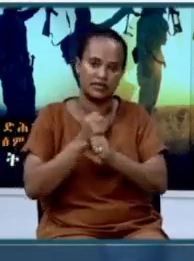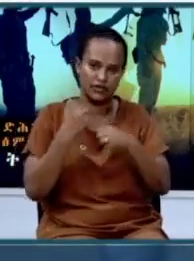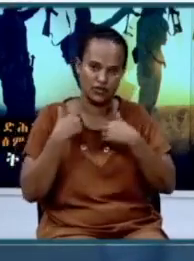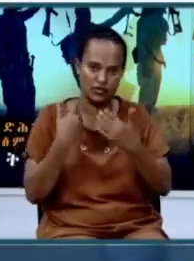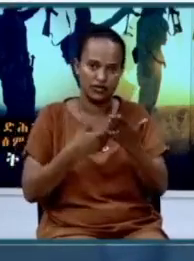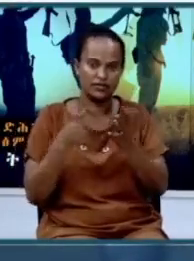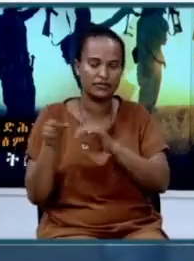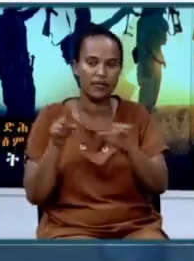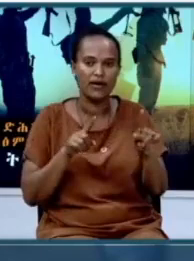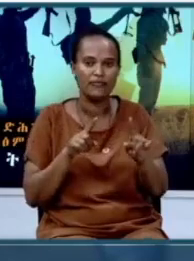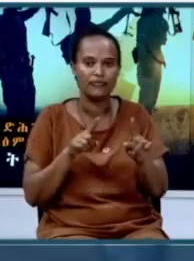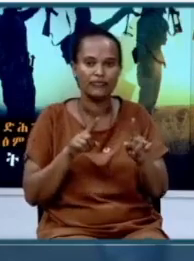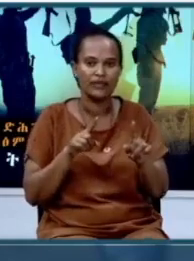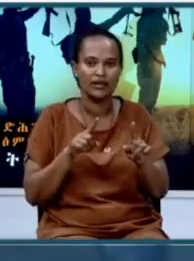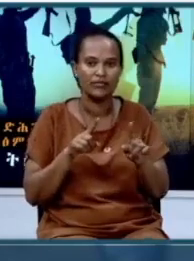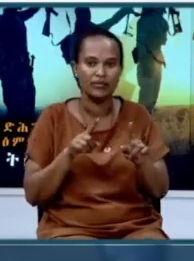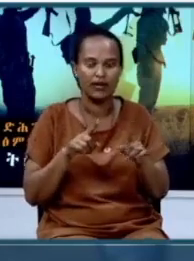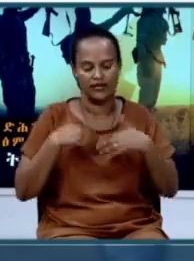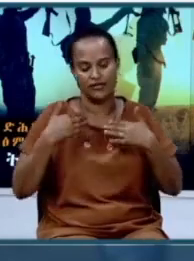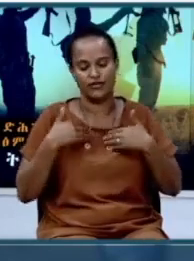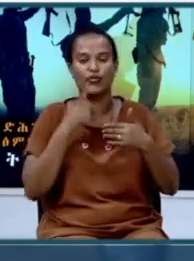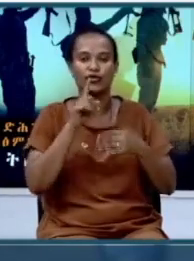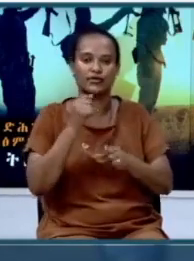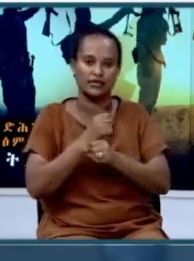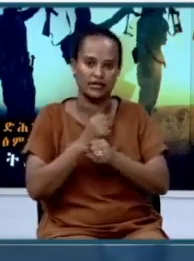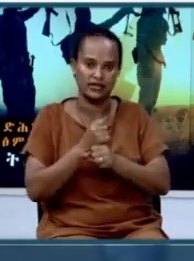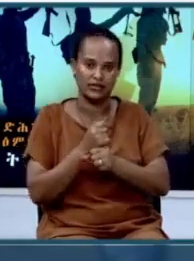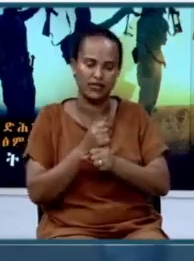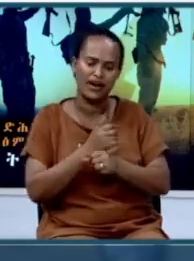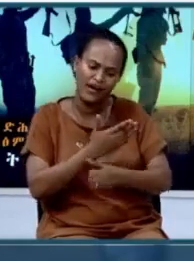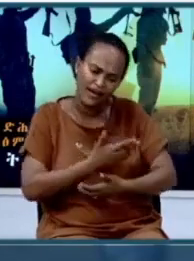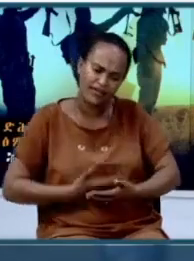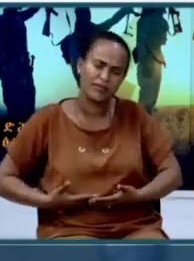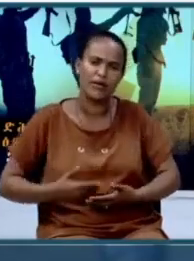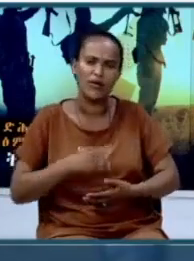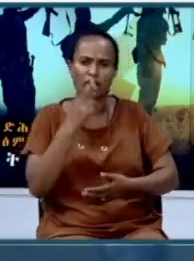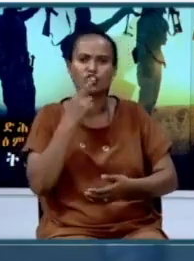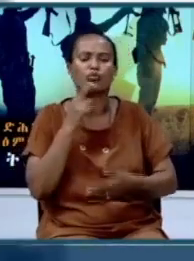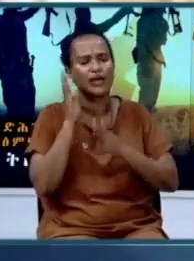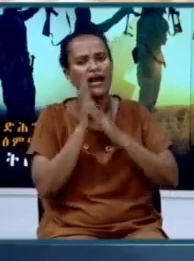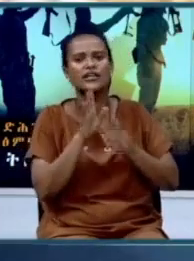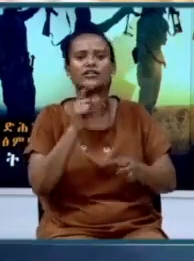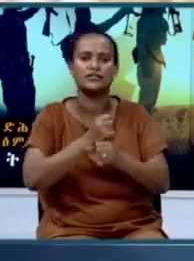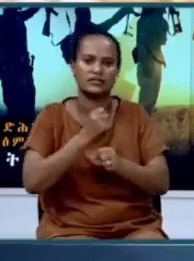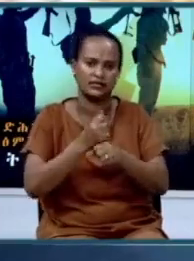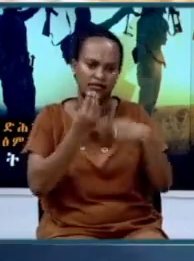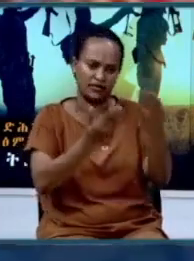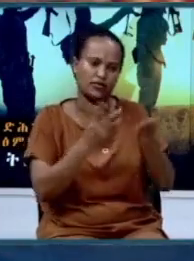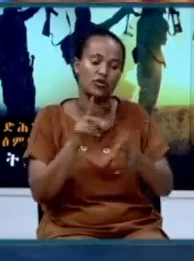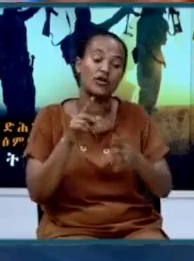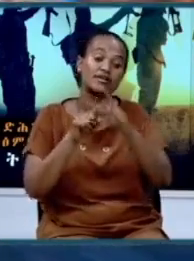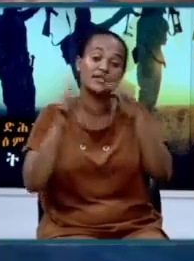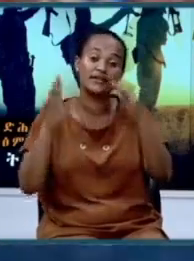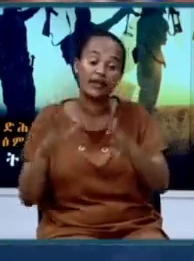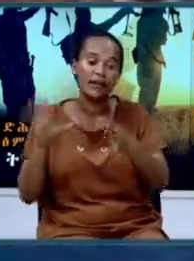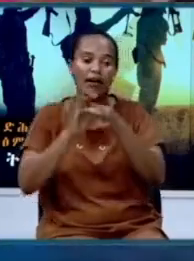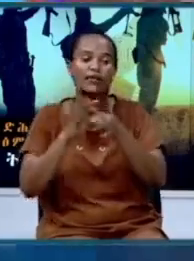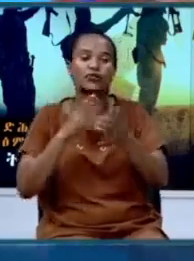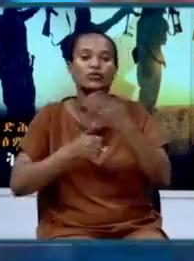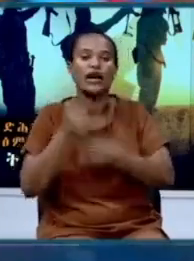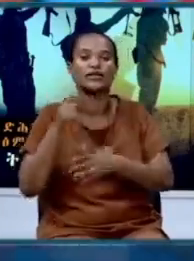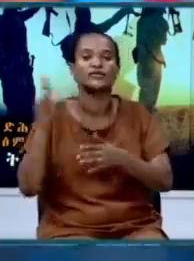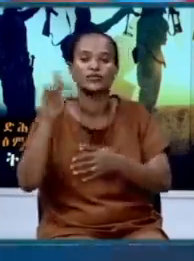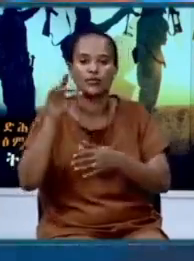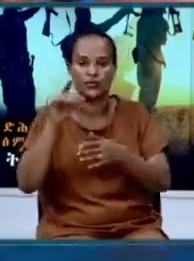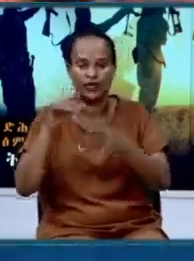ድማ ውፍ ኮይኑ ደስ ኢልዎ እዩ ዝገብረ ዘሎ ዋላ እናጠመየ ዋላ ፀሙ እናሓደረ እዩ ዝገብር ዘሎ ማለት እዩ ስደተኛታት ማሕበረ ጉዳኣት ኩናት ዑምራ